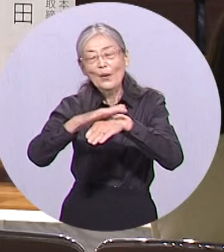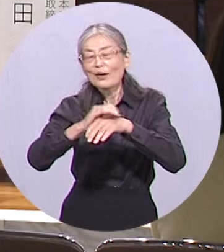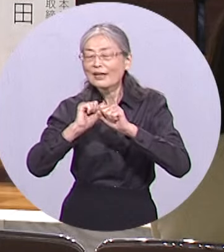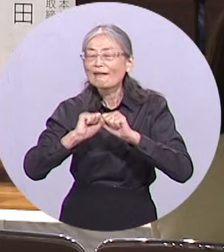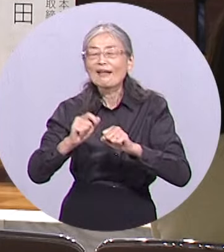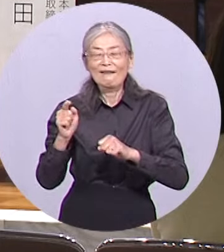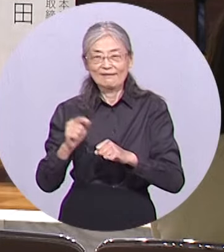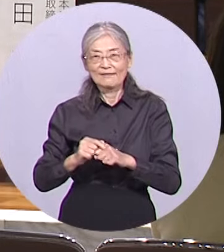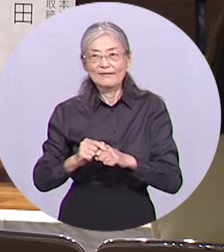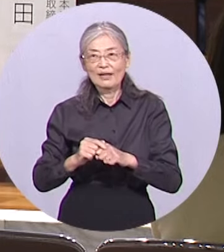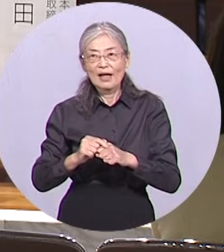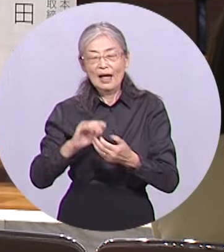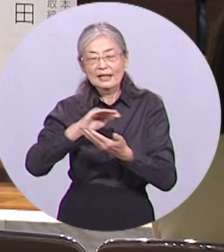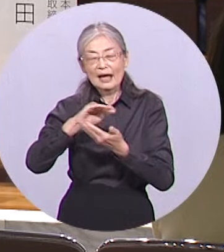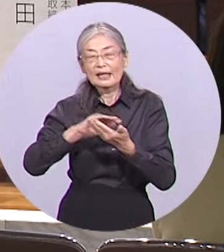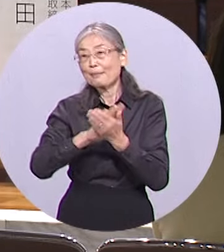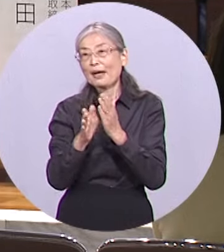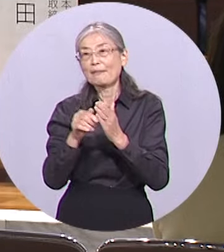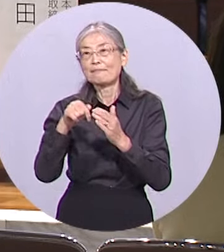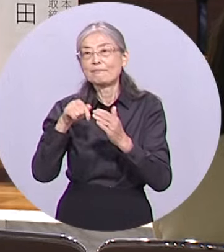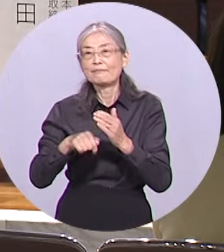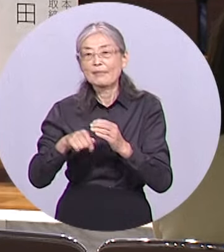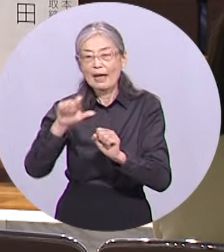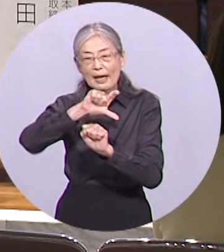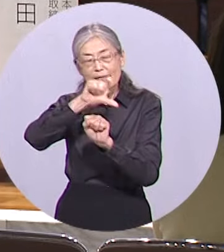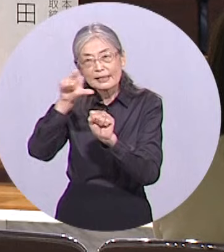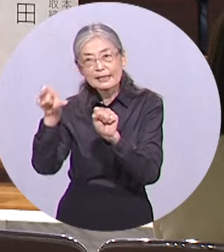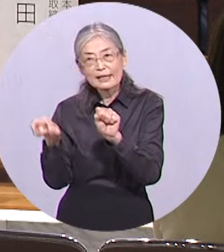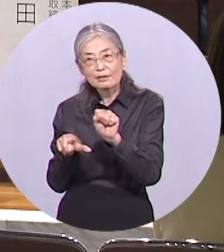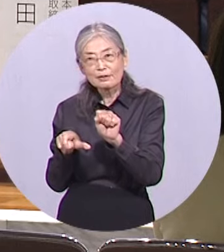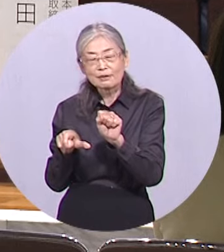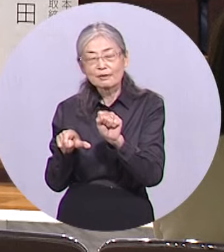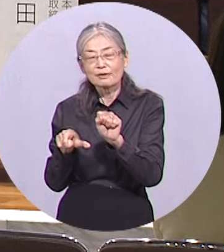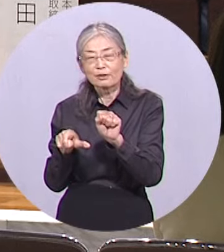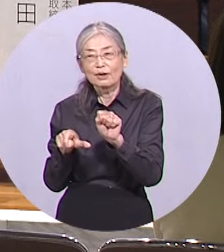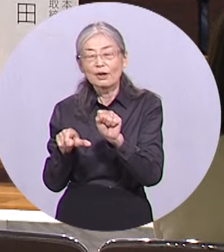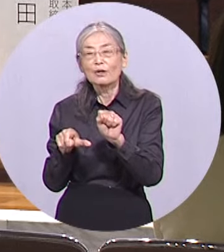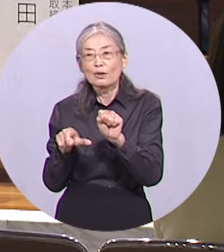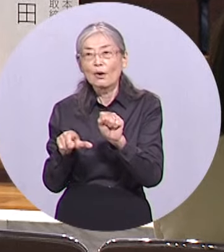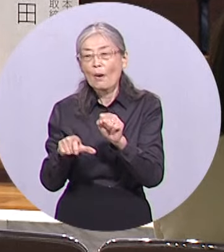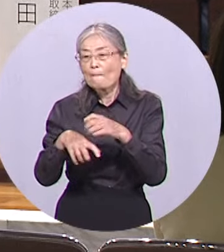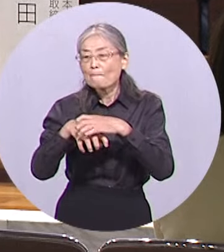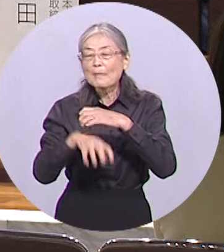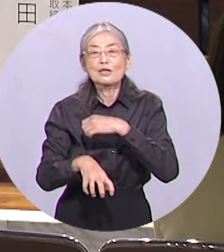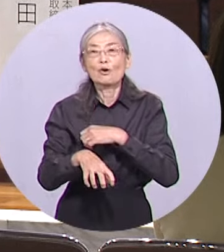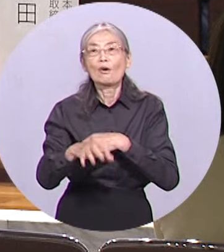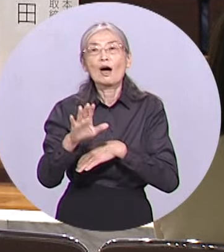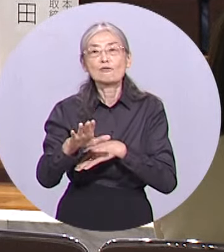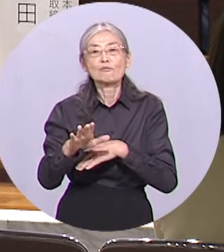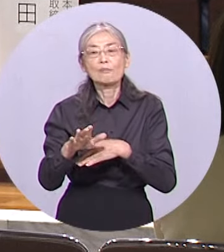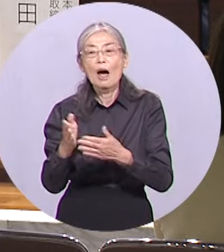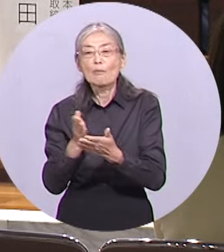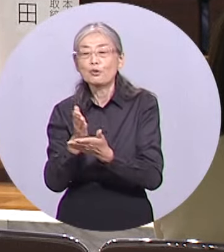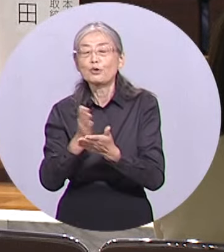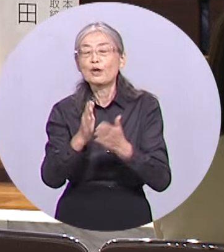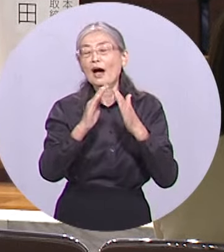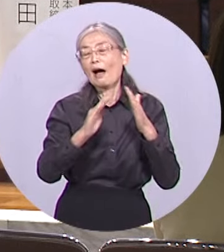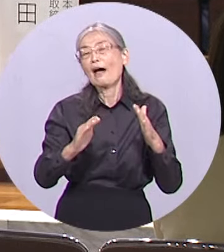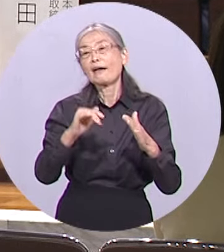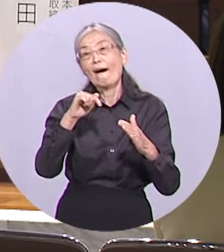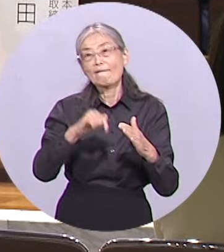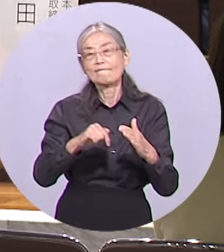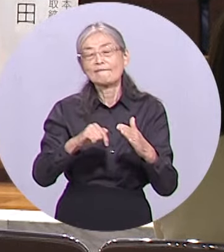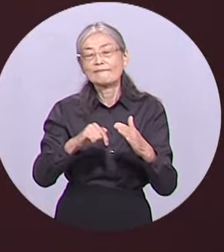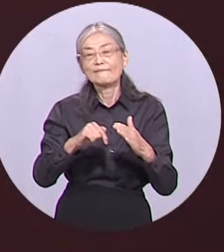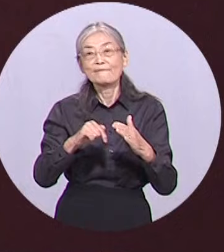います。埼玉県ではですね、 SDGs の官民連携プラットフォームという中でいくつか分解会を設置しています。